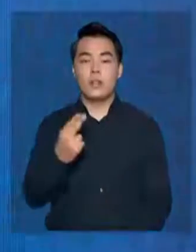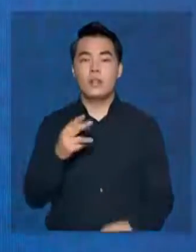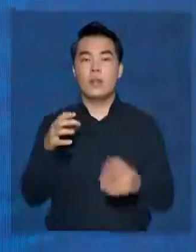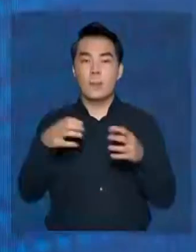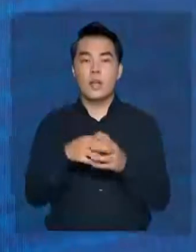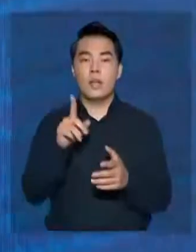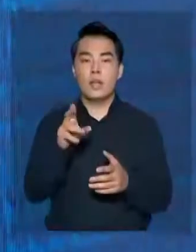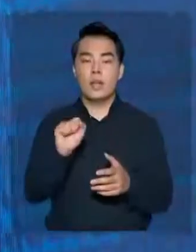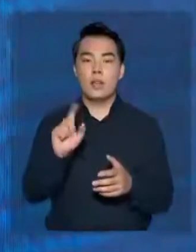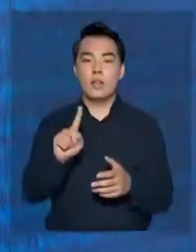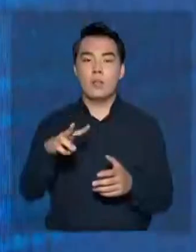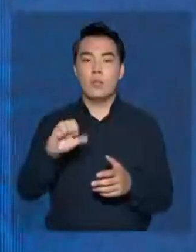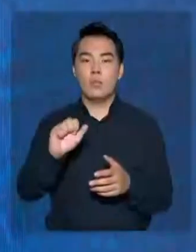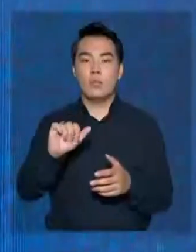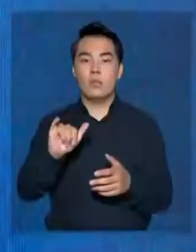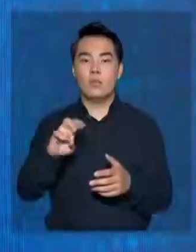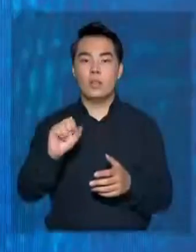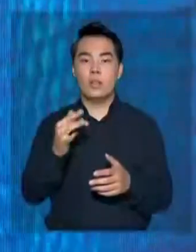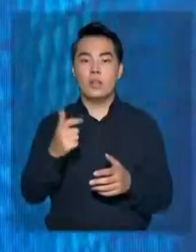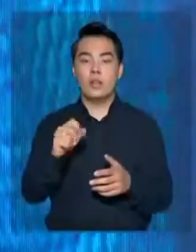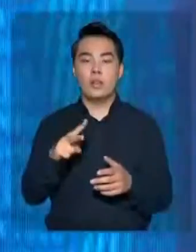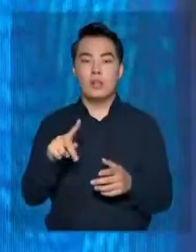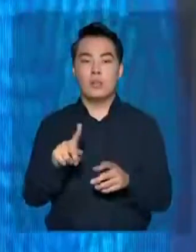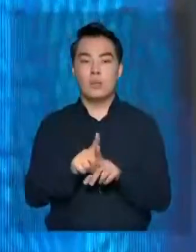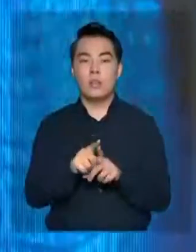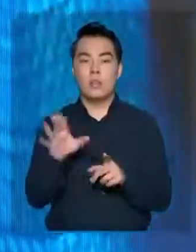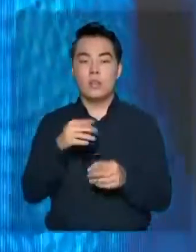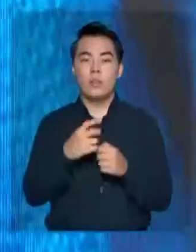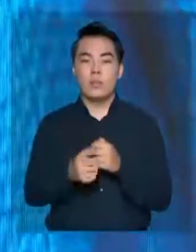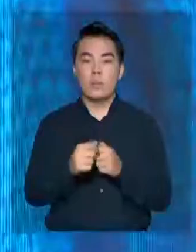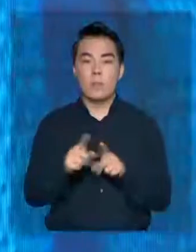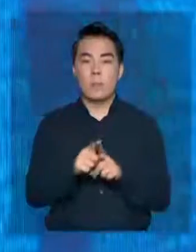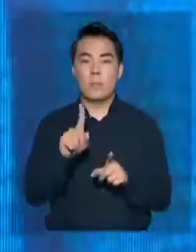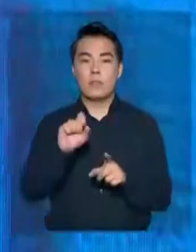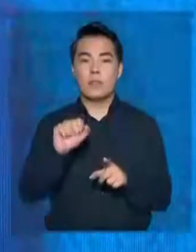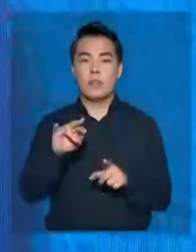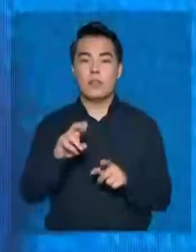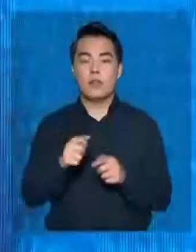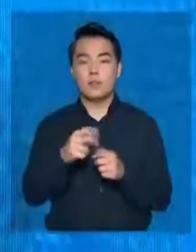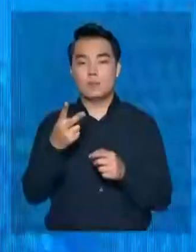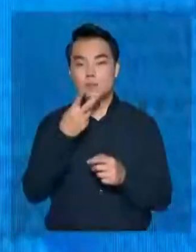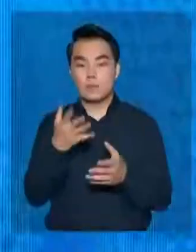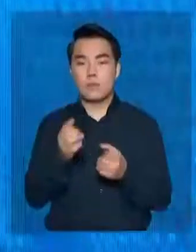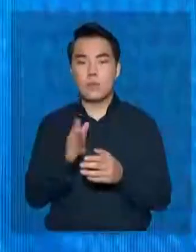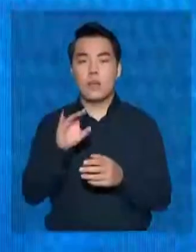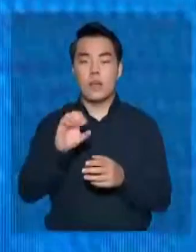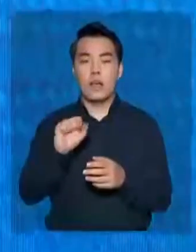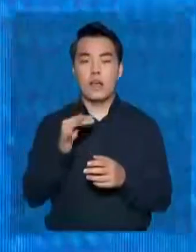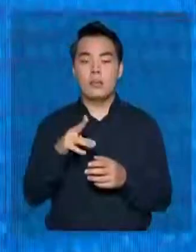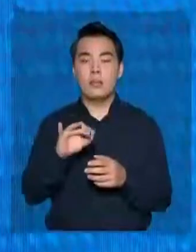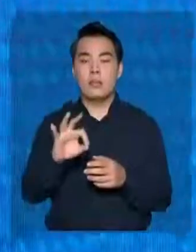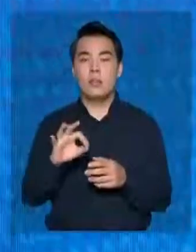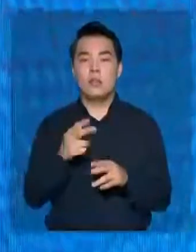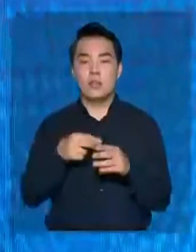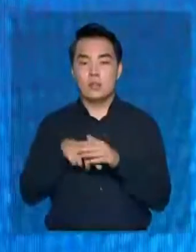Нацкомпания «Казмунайгаз» буквально через пару дней начнет прием заявок от инвесторов для участия в IPO. Дата назначена на 9